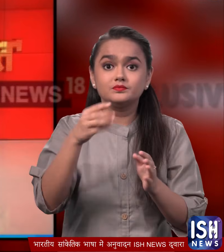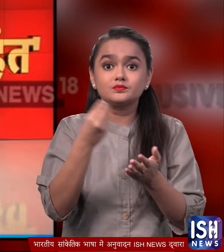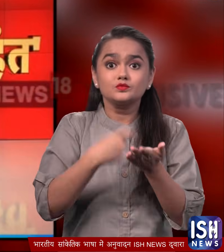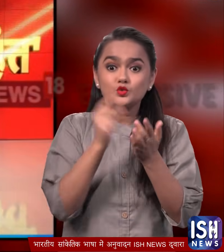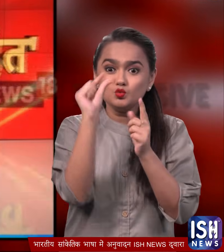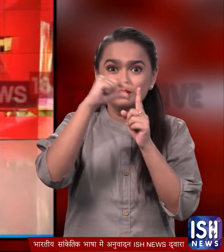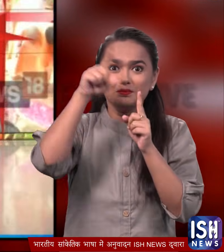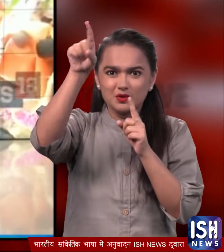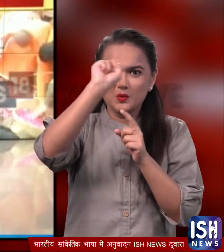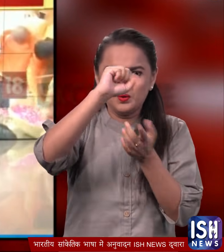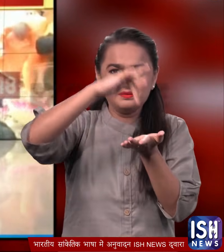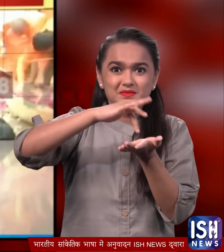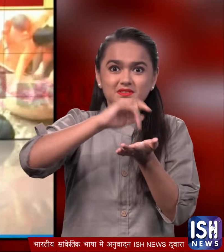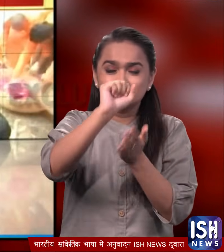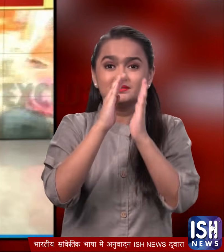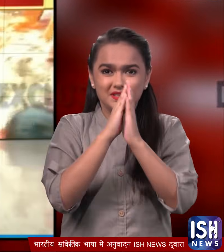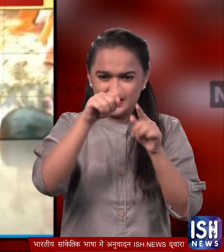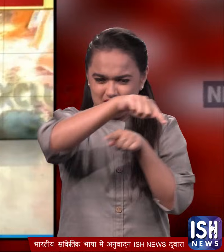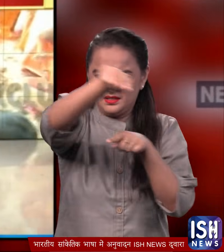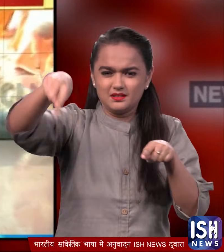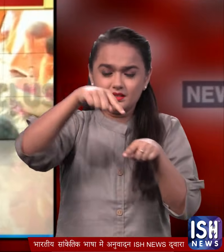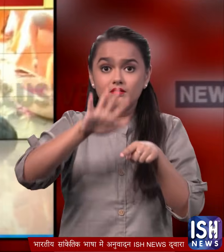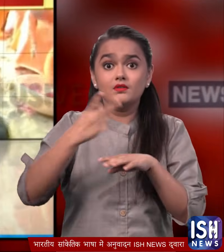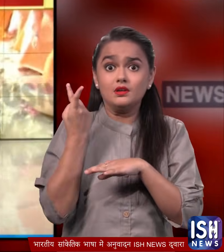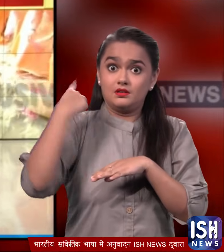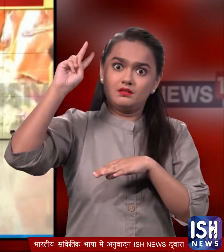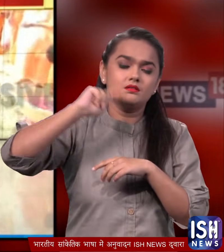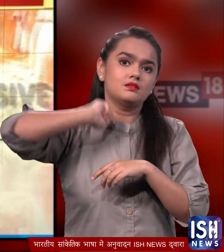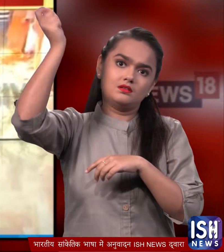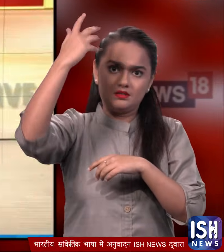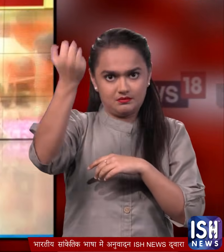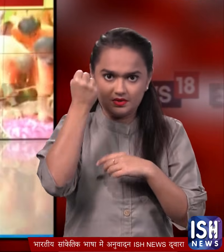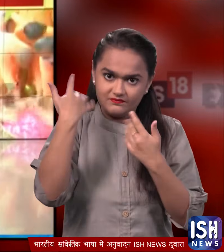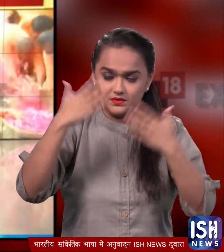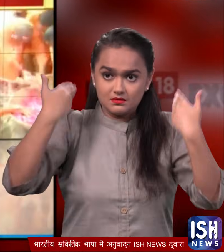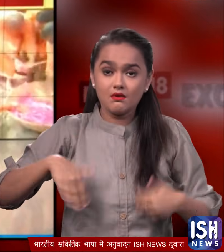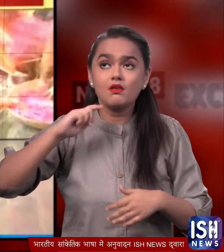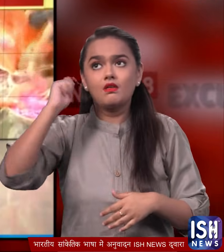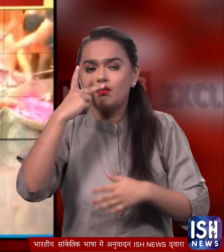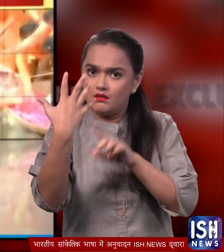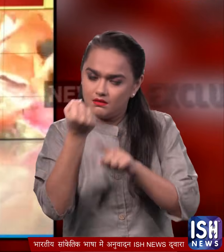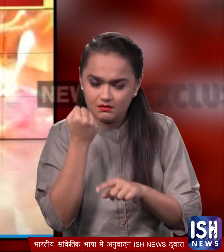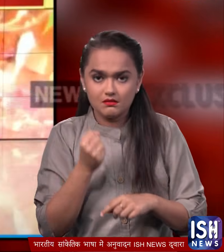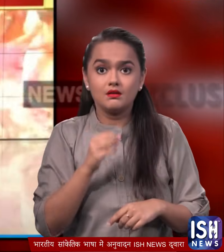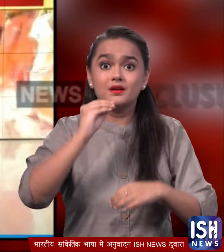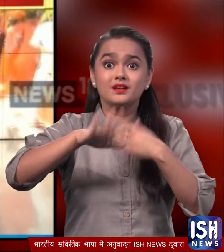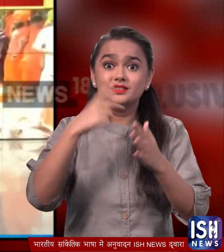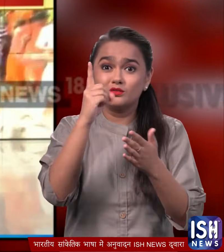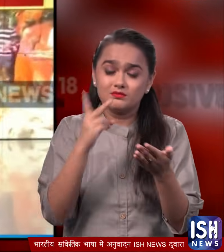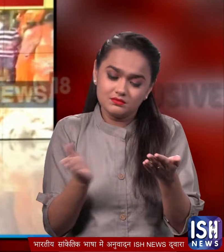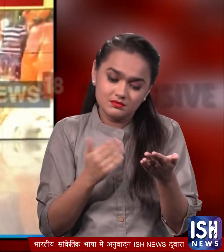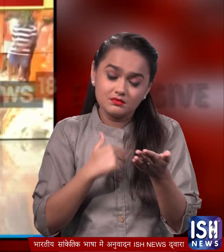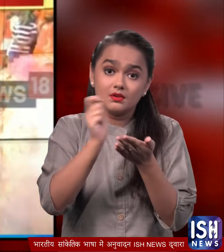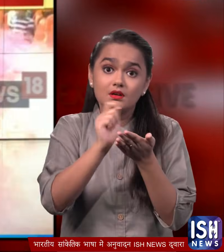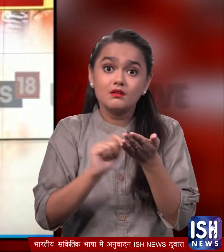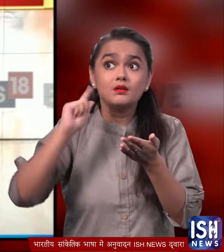उत्तर प्रदेश के प्रयागराज के बाघंबरी मठ में हुई। 2 दिन पहले महंत का शव उनके कमरे से मिला था और साथ ही मिला था 12 पन्नों का